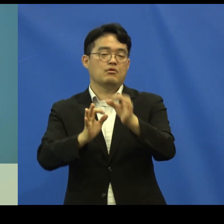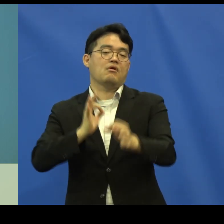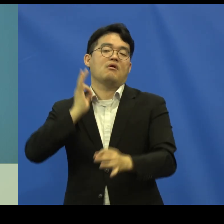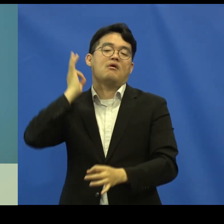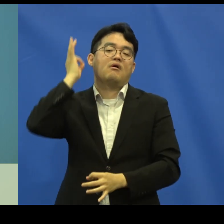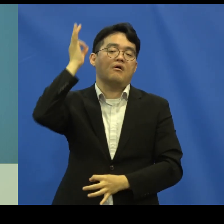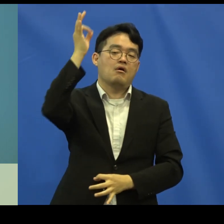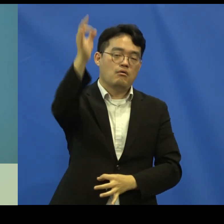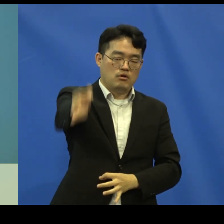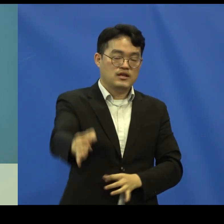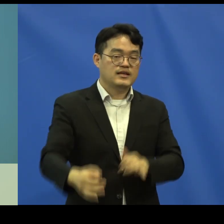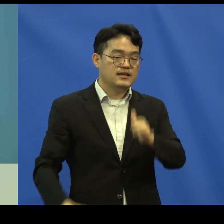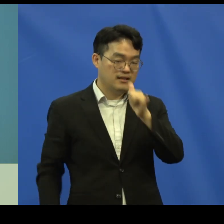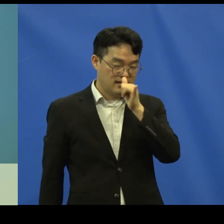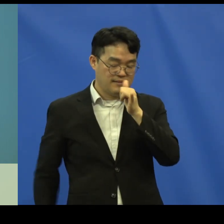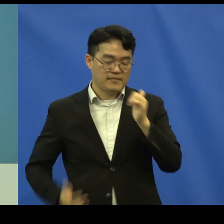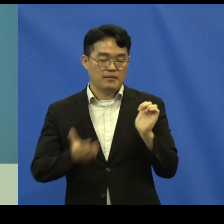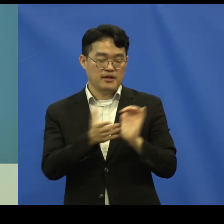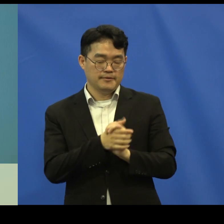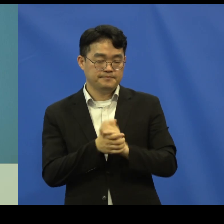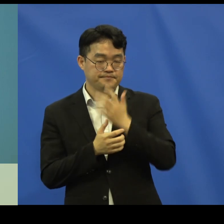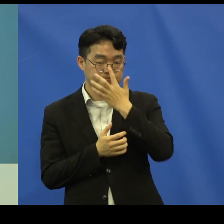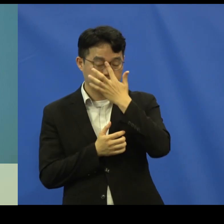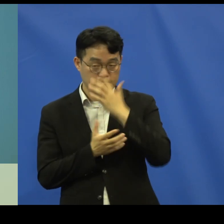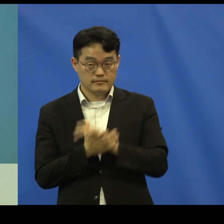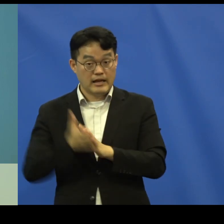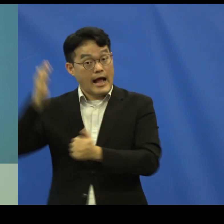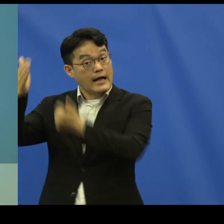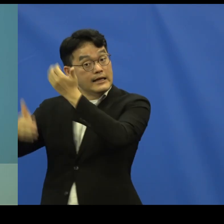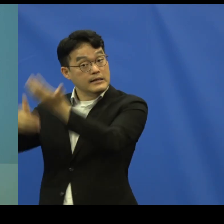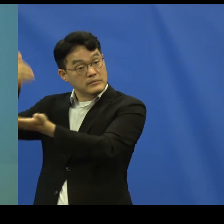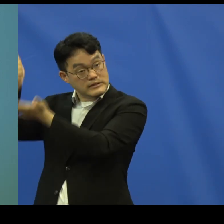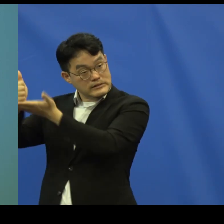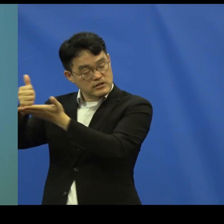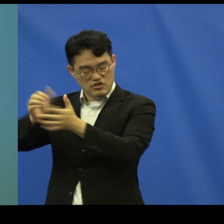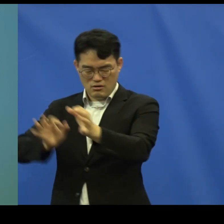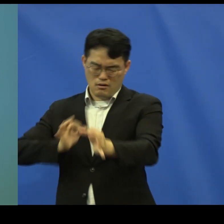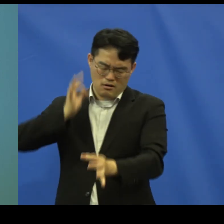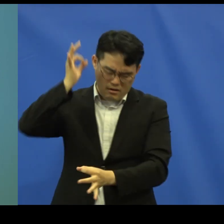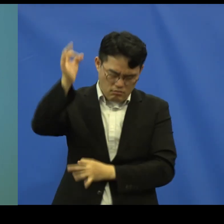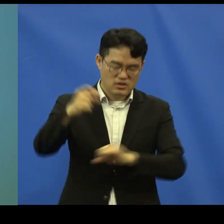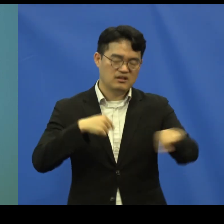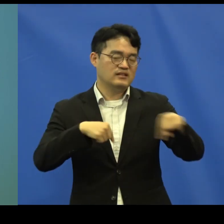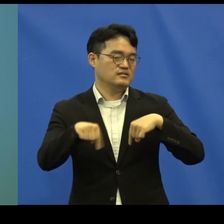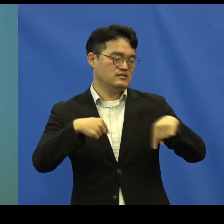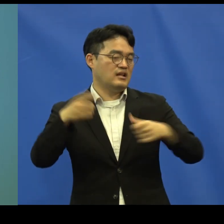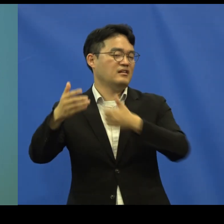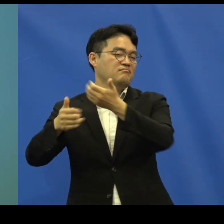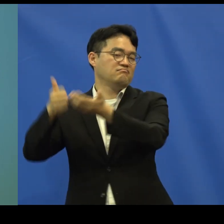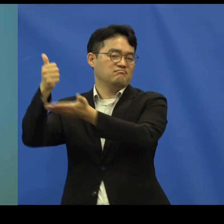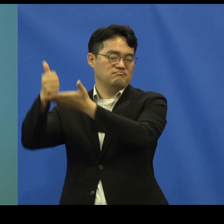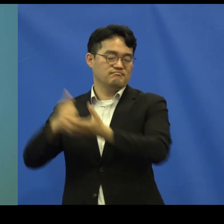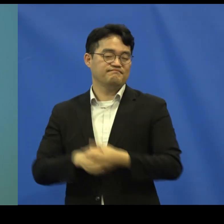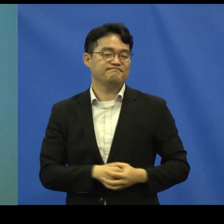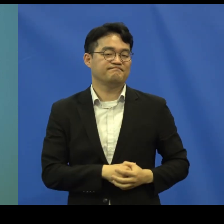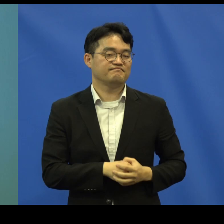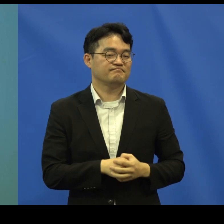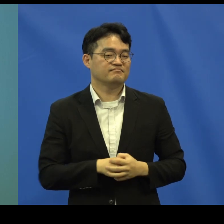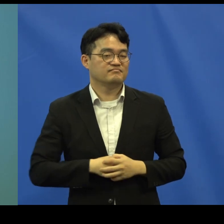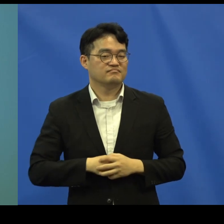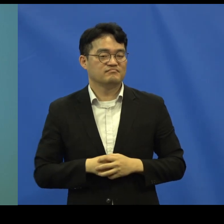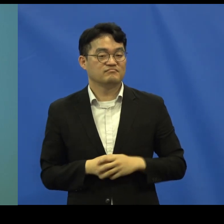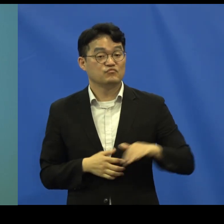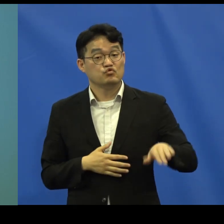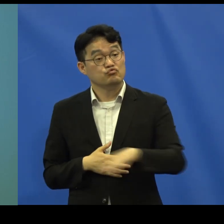이 말씀이니라. 그 하나님은 영원히 다스리시는 분이시다. 여러분, 우리가